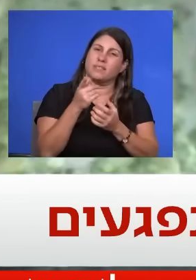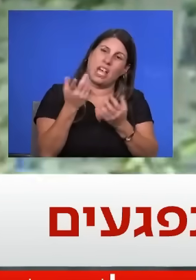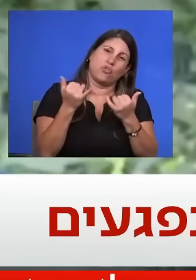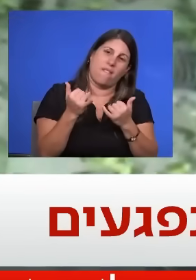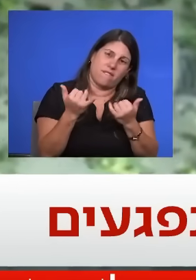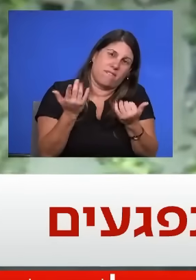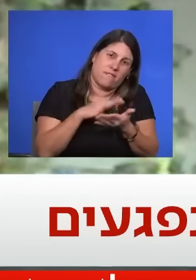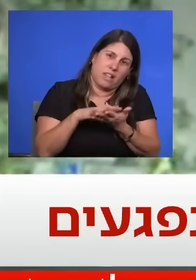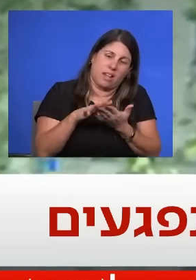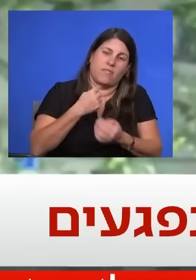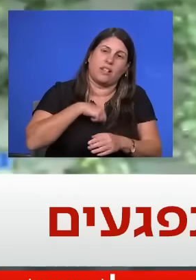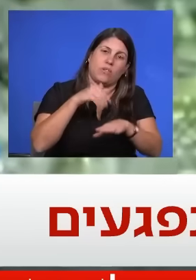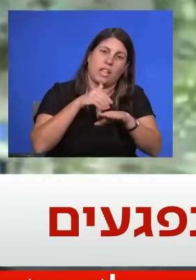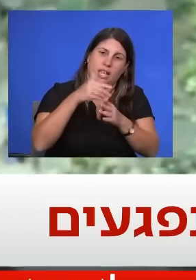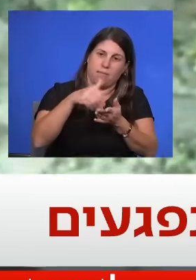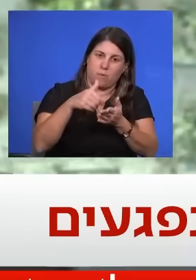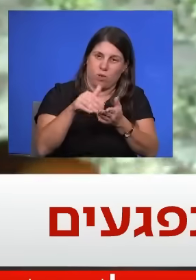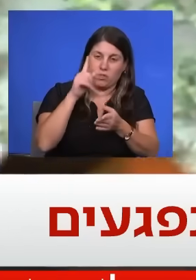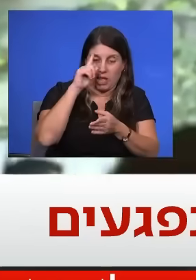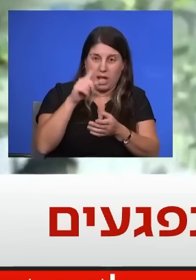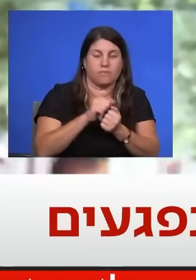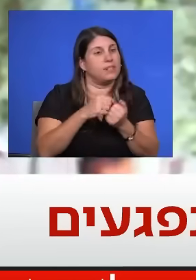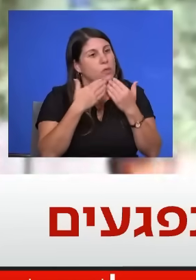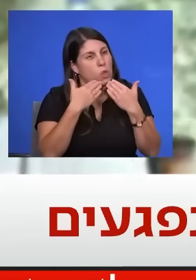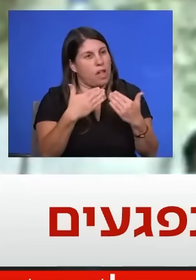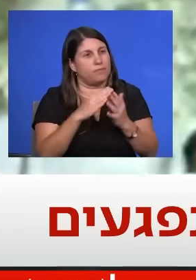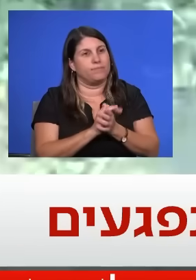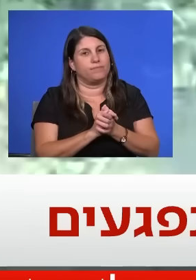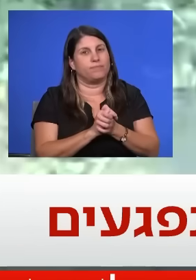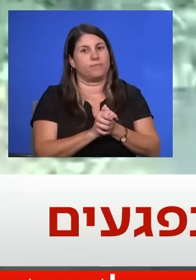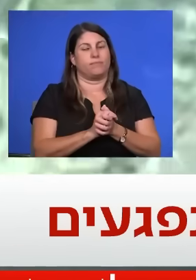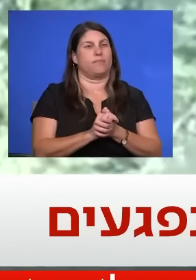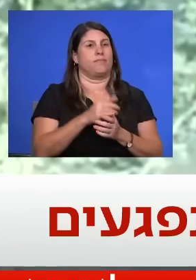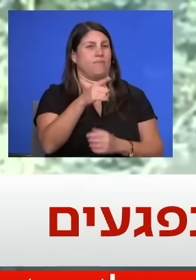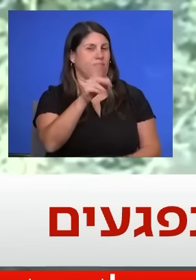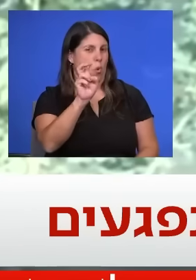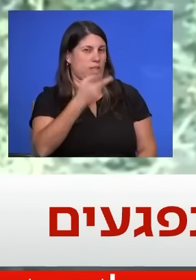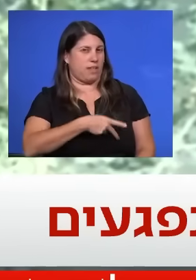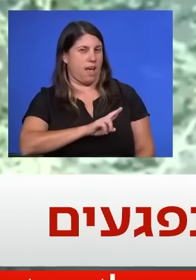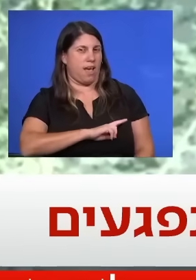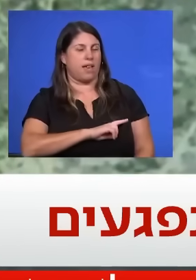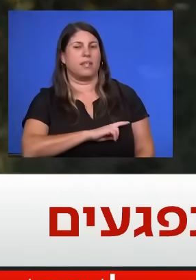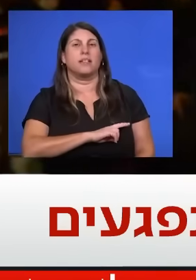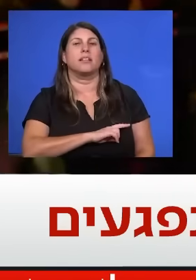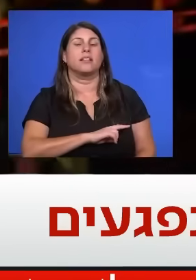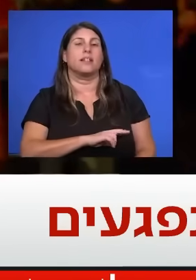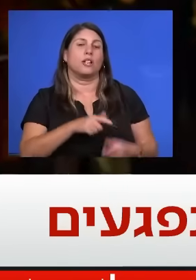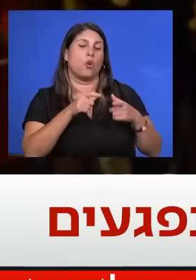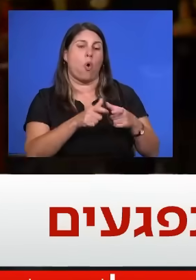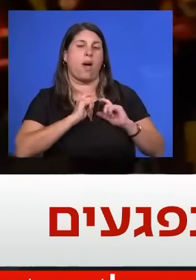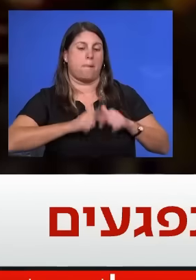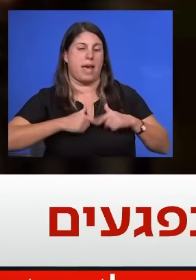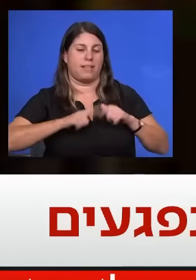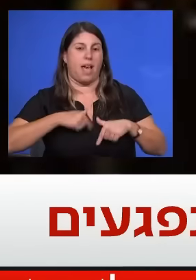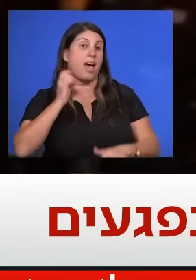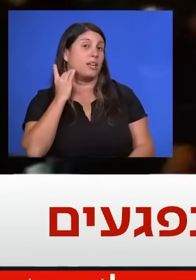נעדכן בהמשך ברגע שאנחנו נוכל. תודה רבה. כן, זה עודד אחראי על מפקד כוח מד"א בראשון לציון. היינו